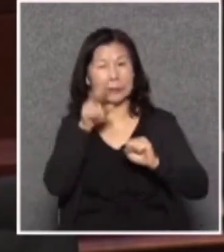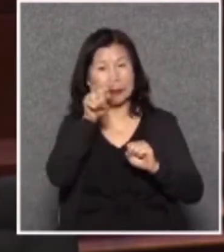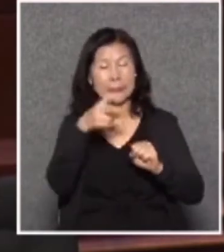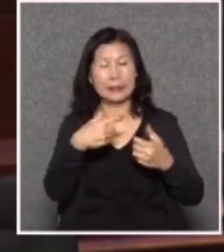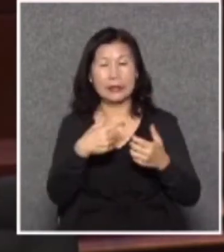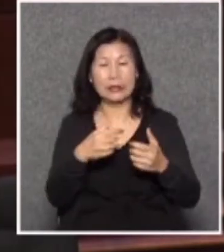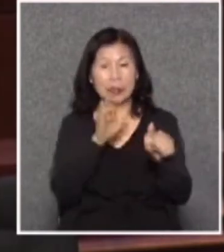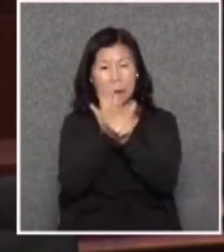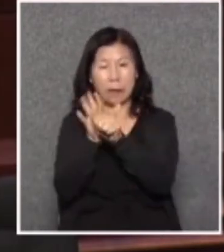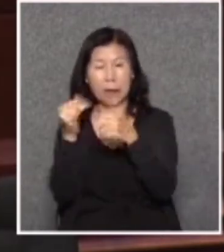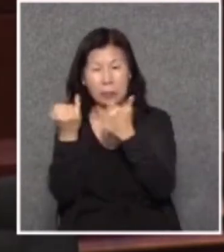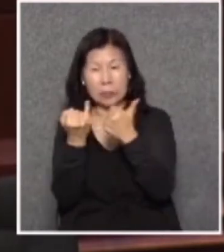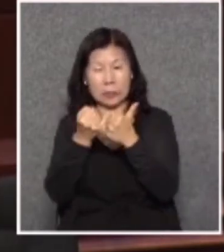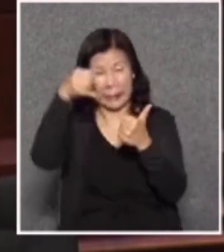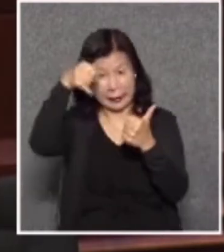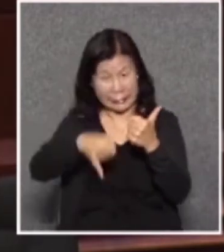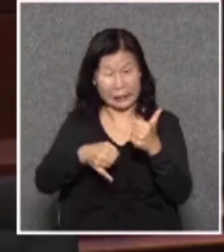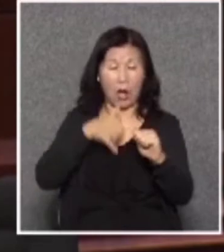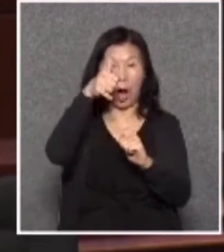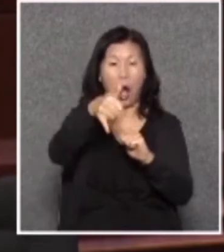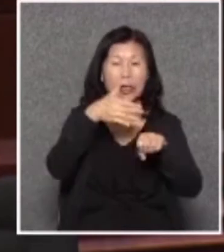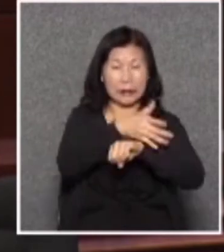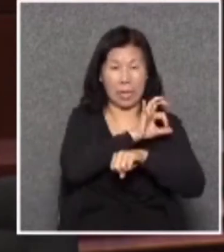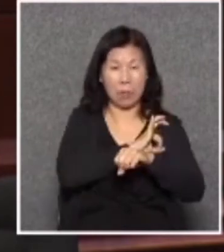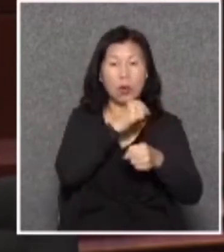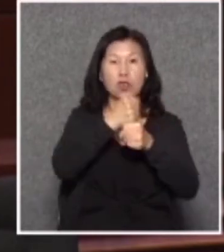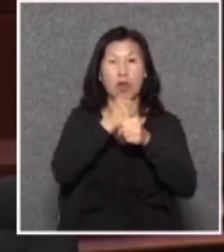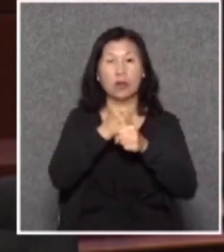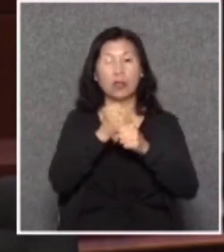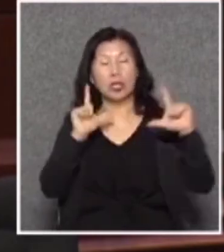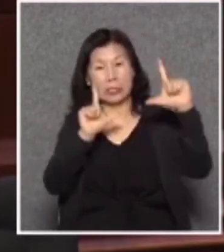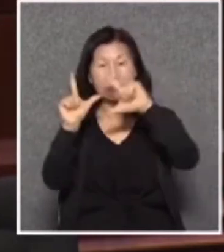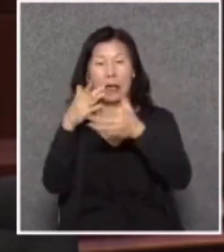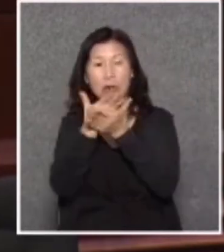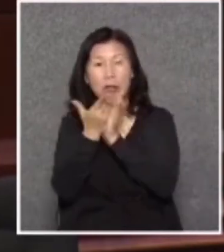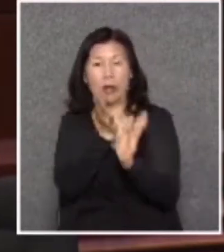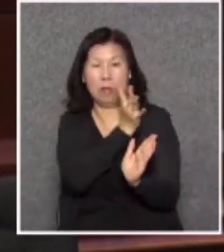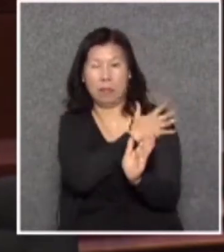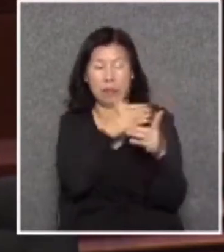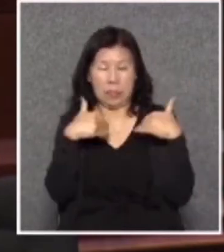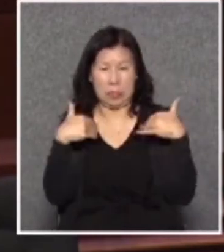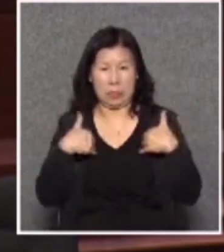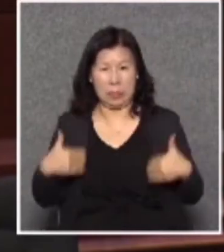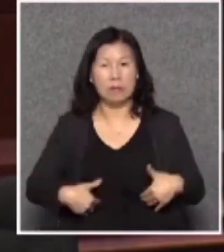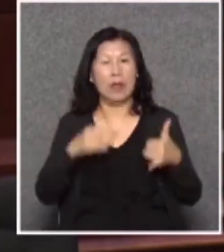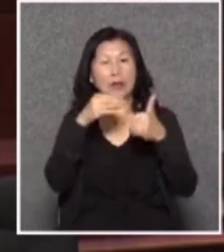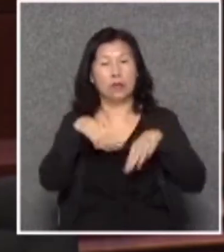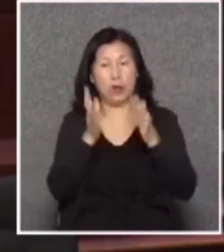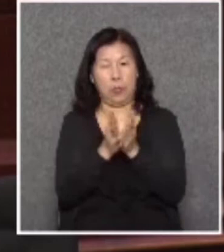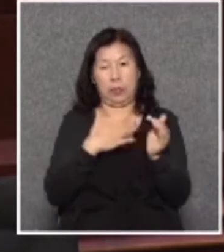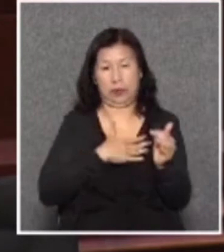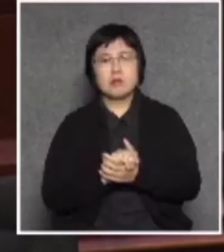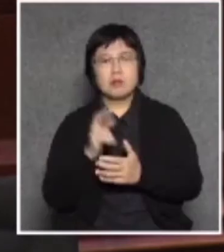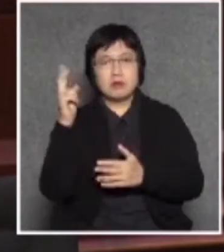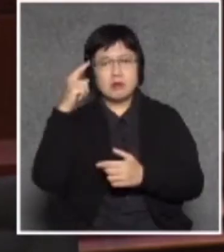所有的學生為日後投入社會和生活所需要擔當的多元角色作好準備。通識